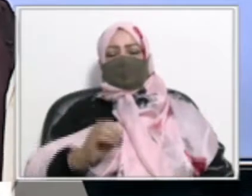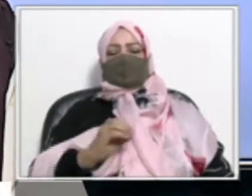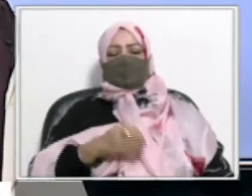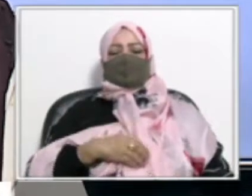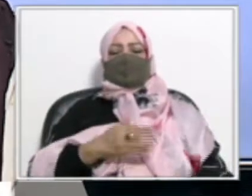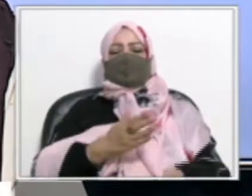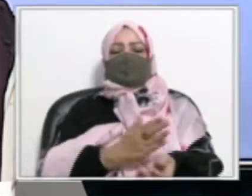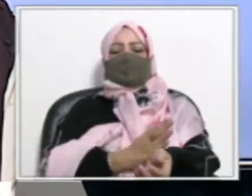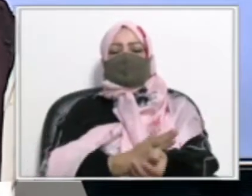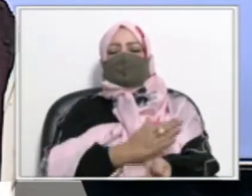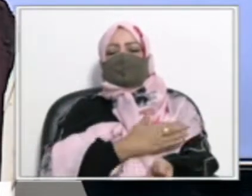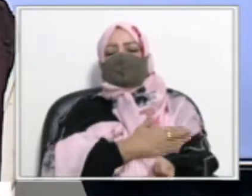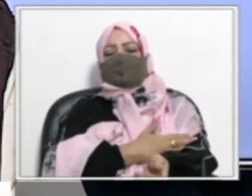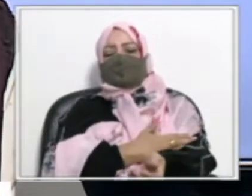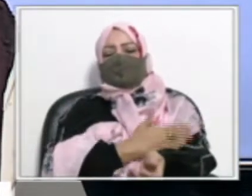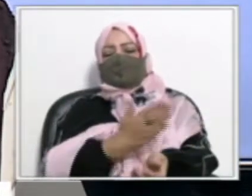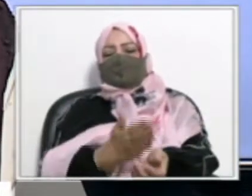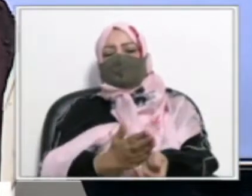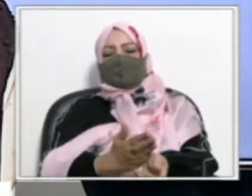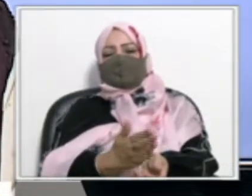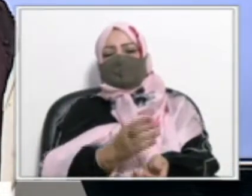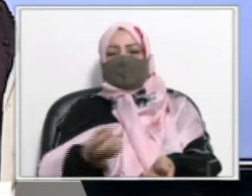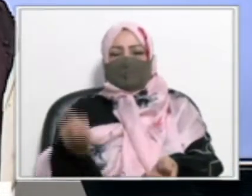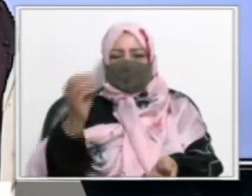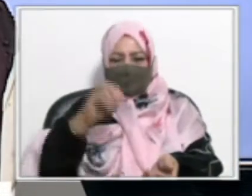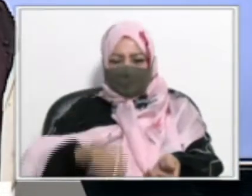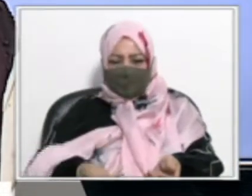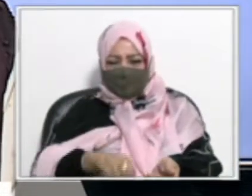معنا متصل، الأخ مبروك من بني وليد.